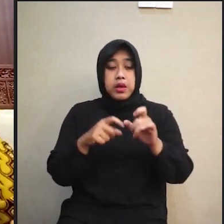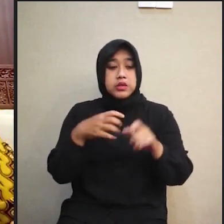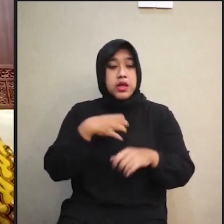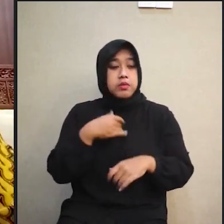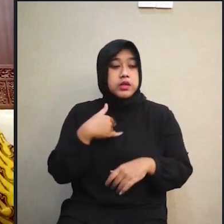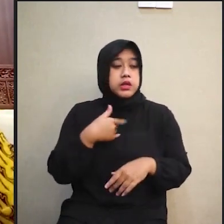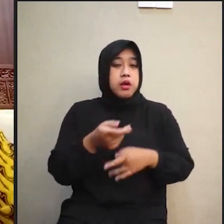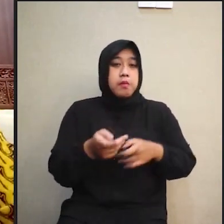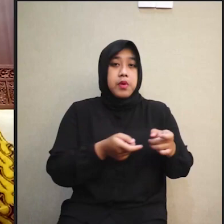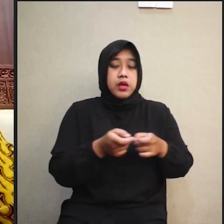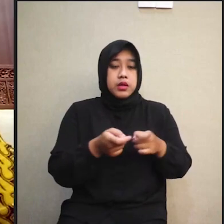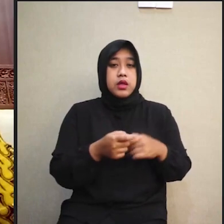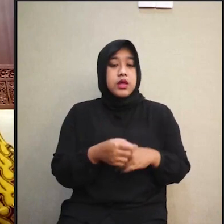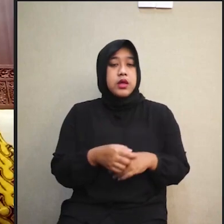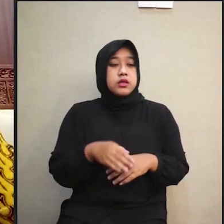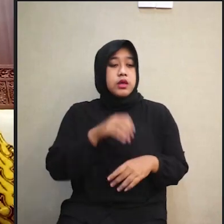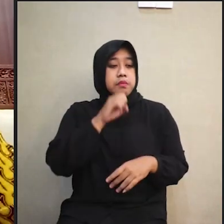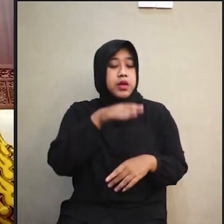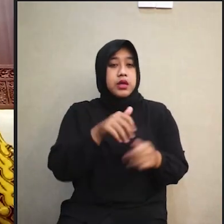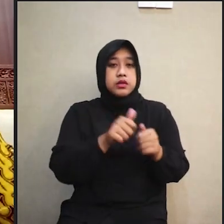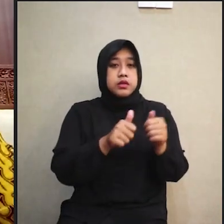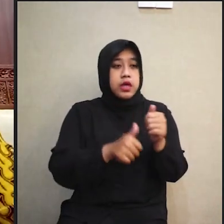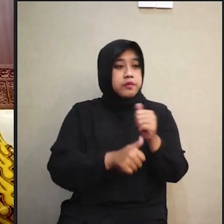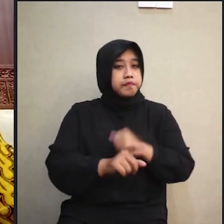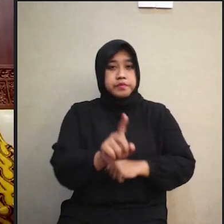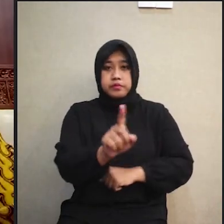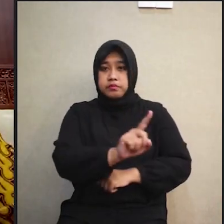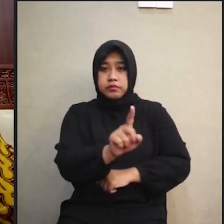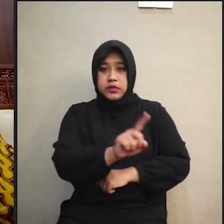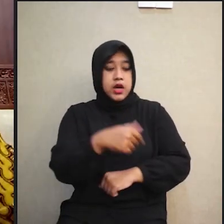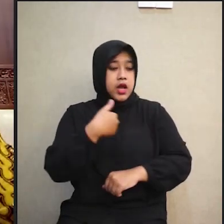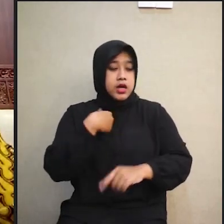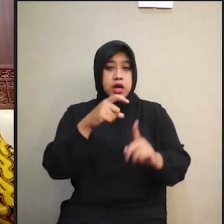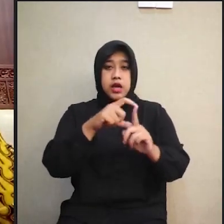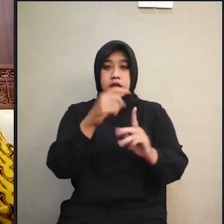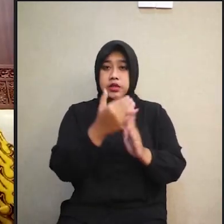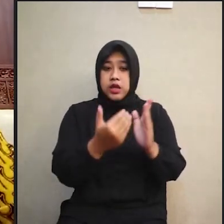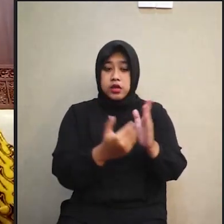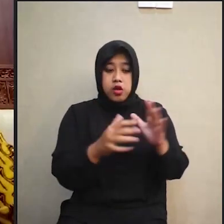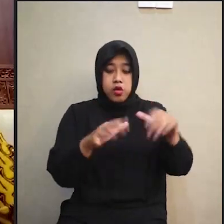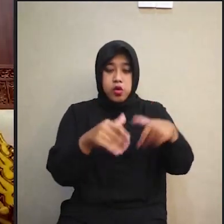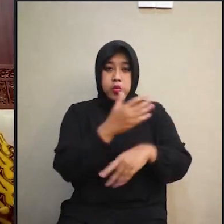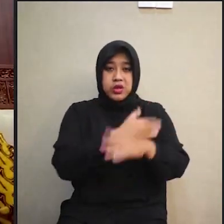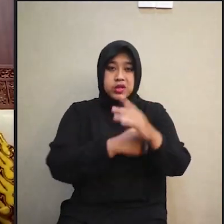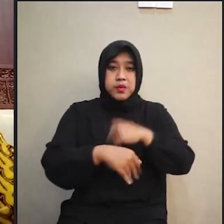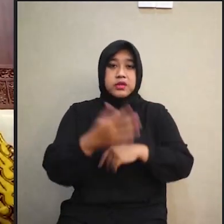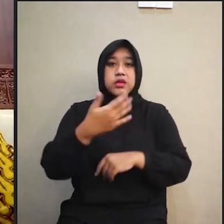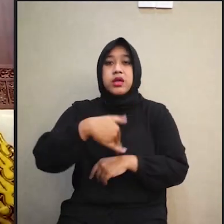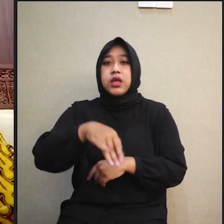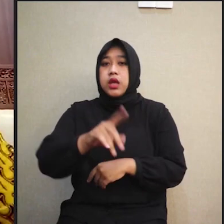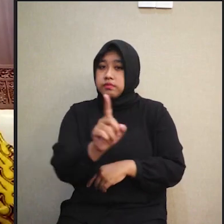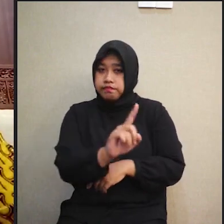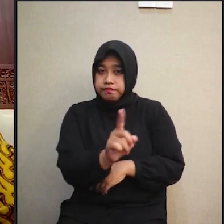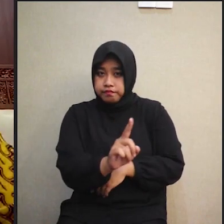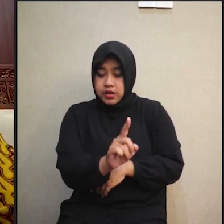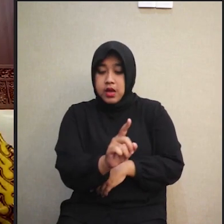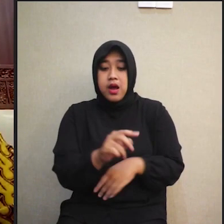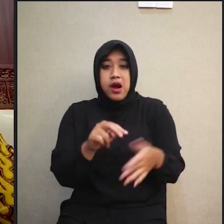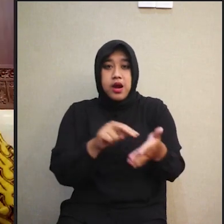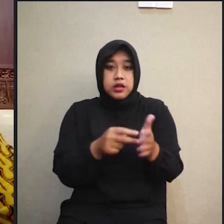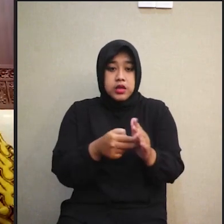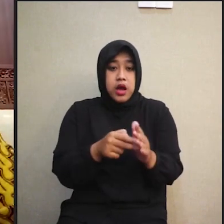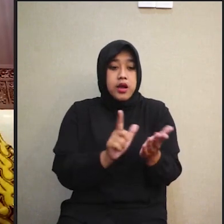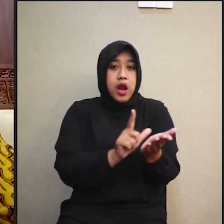ke penegakan HAM jangan sampai ada data disabilitas yang hilang artinya kalau